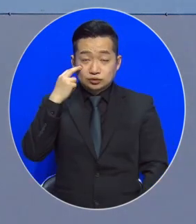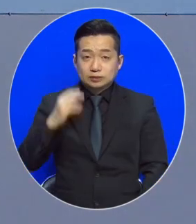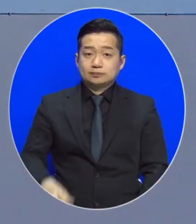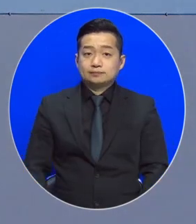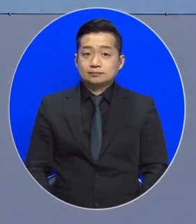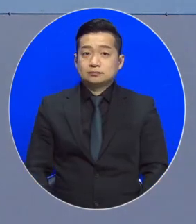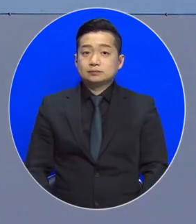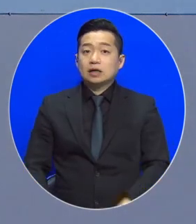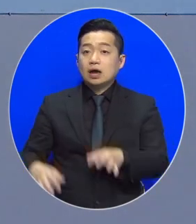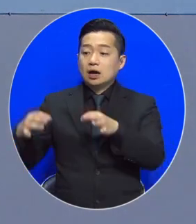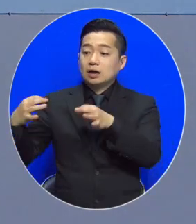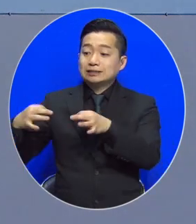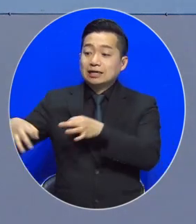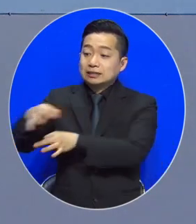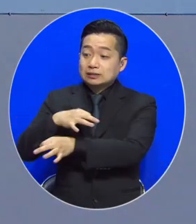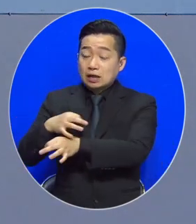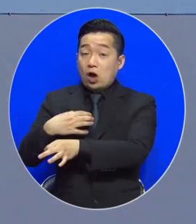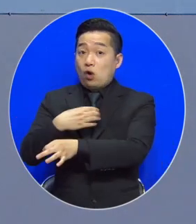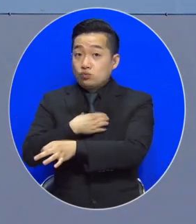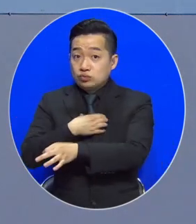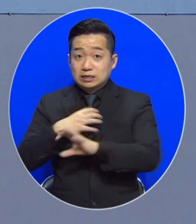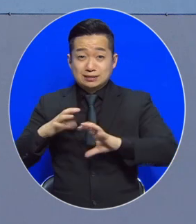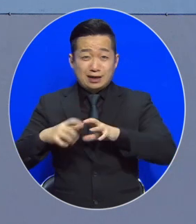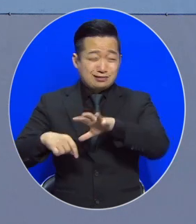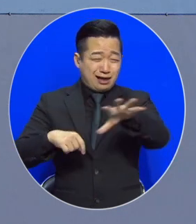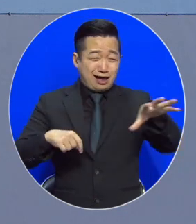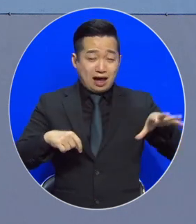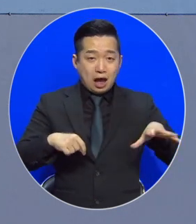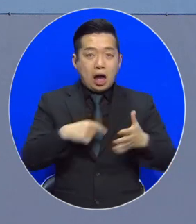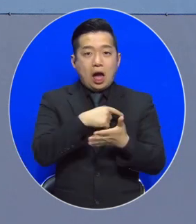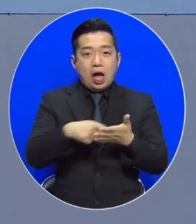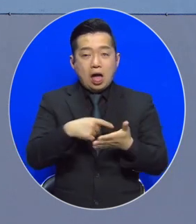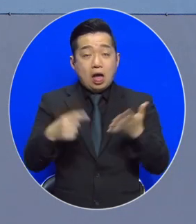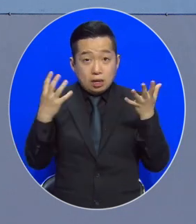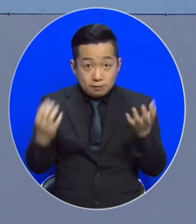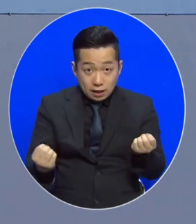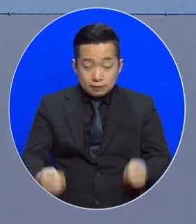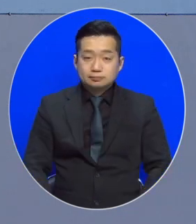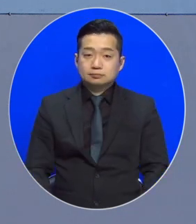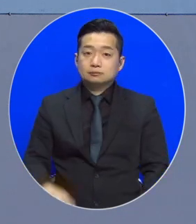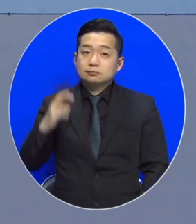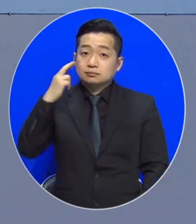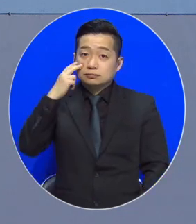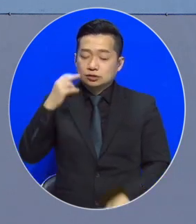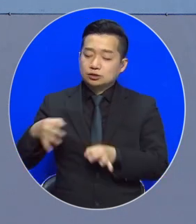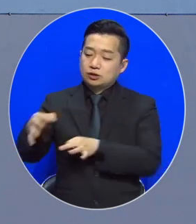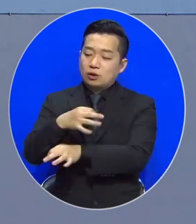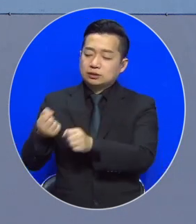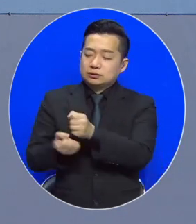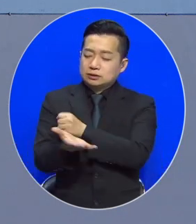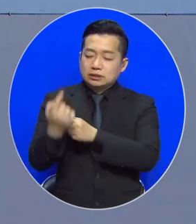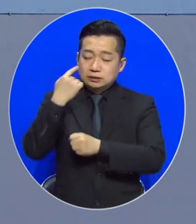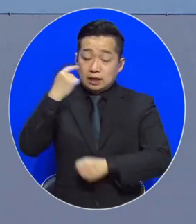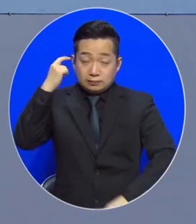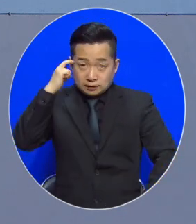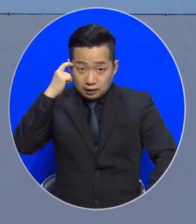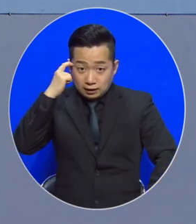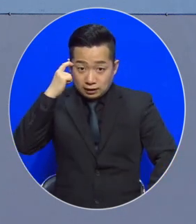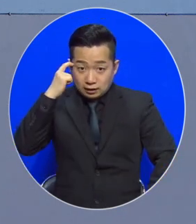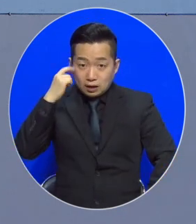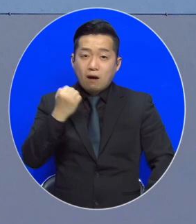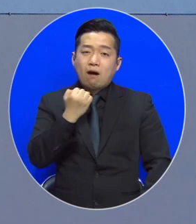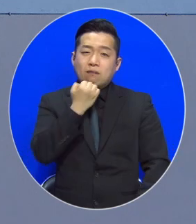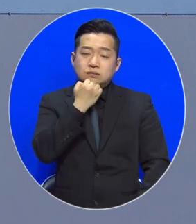월스트리트가 기침을 하면 세계 각국은 감기 몸살을 앓는다 미국 경제 영향력을 생각해 볼 때이 말이